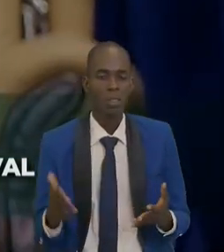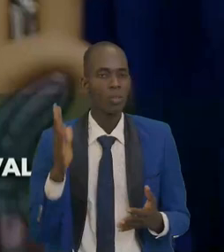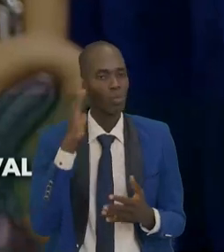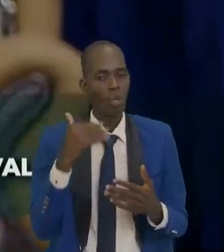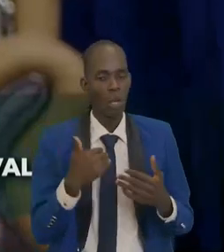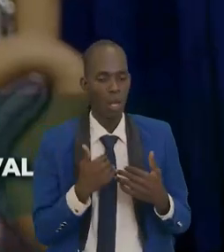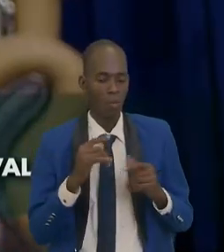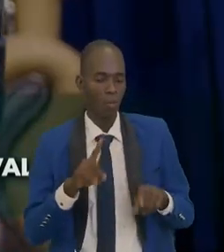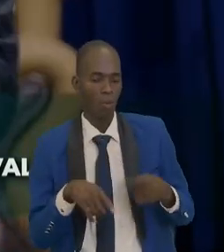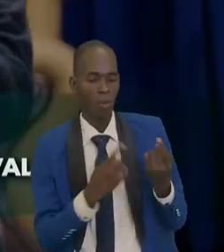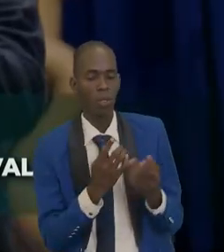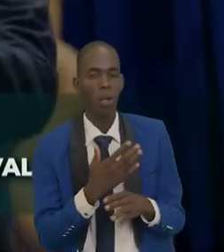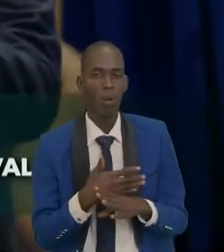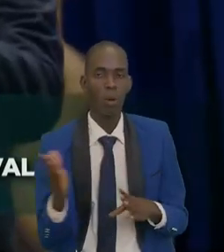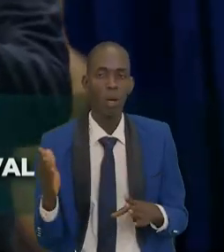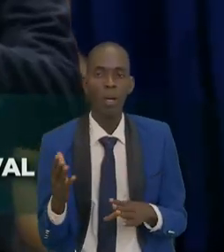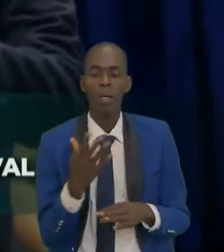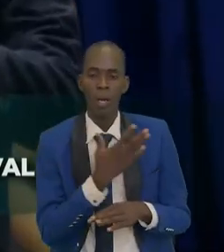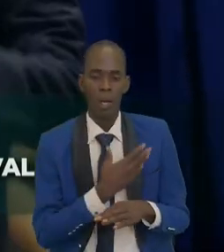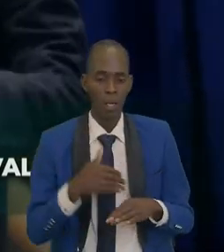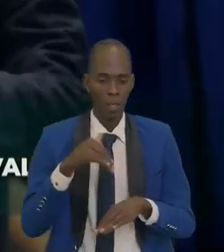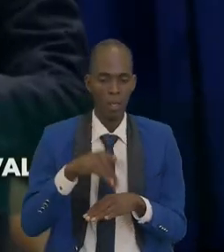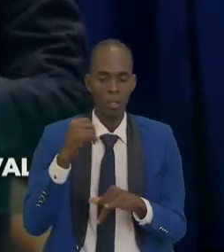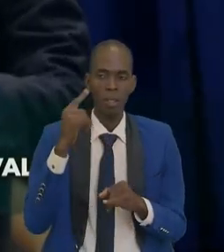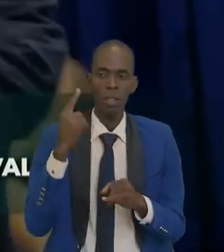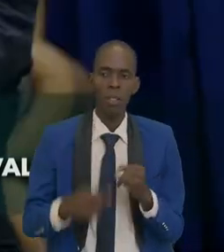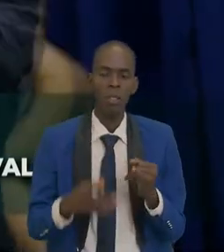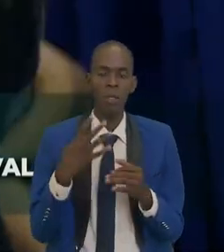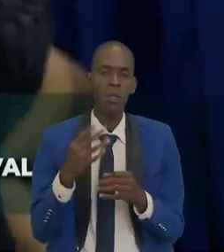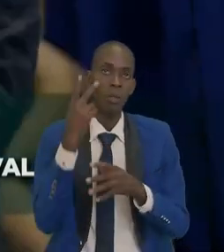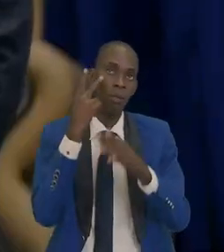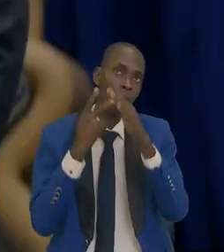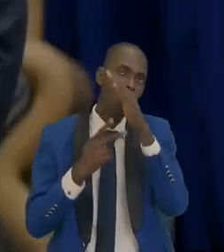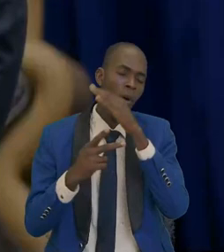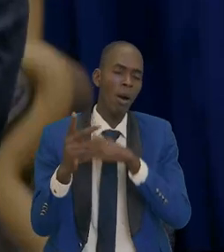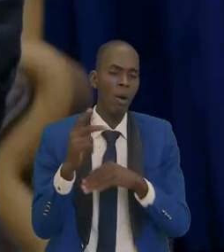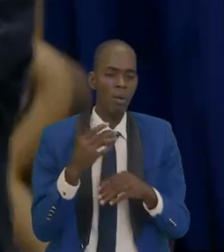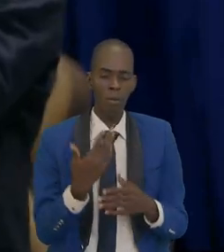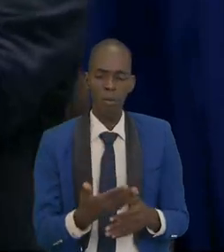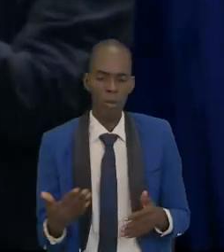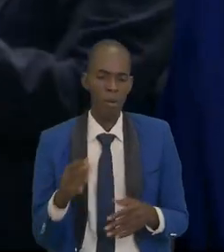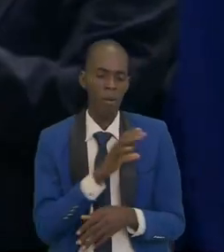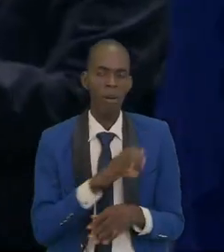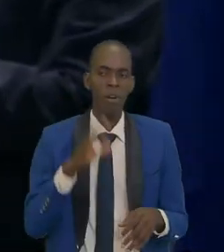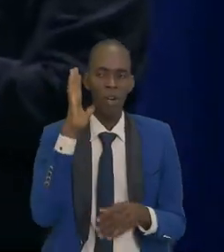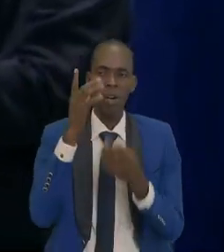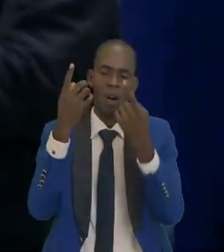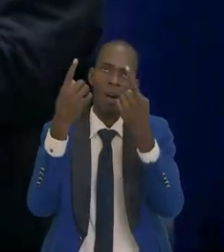seraient passées. Et à la fin des événements prophétiques, Christ viendra.